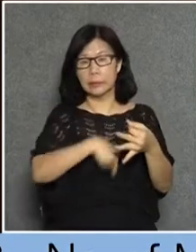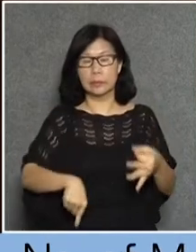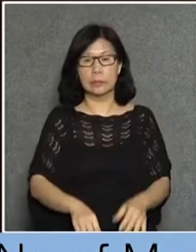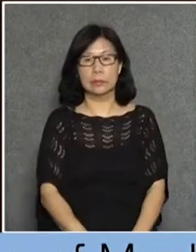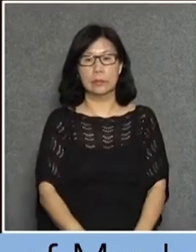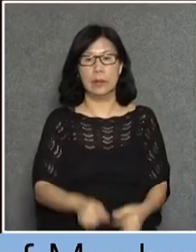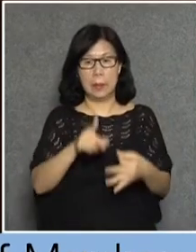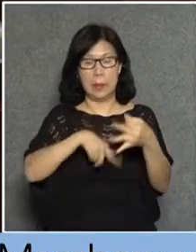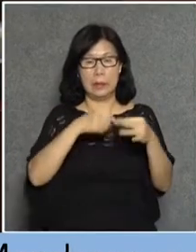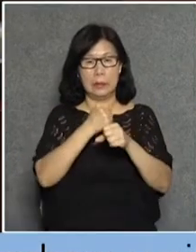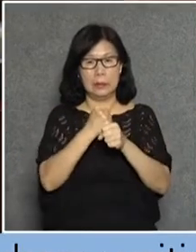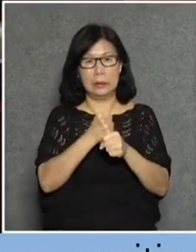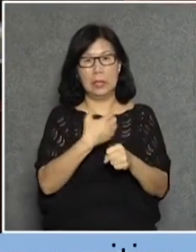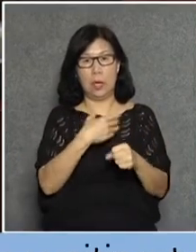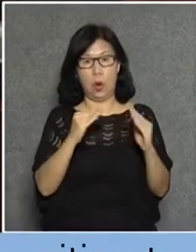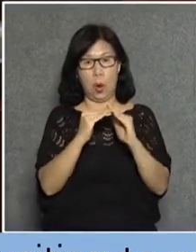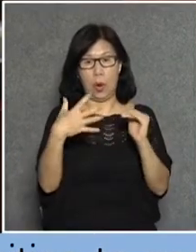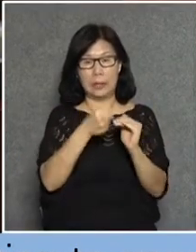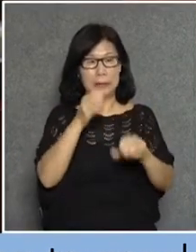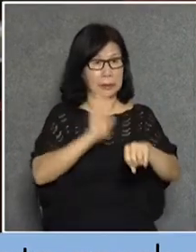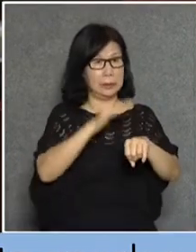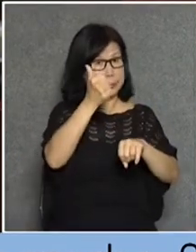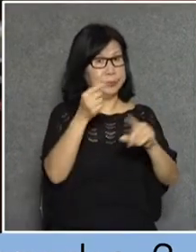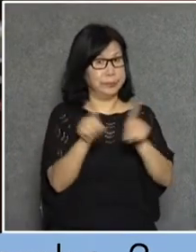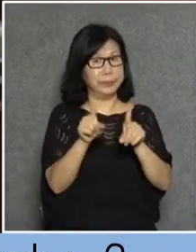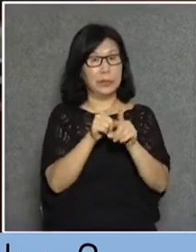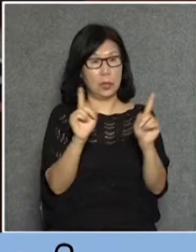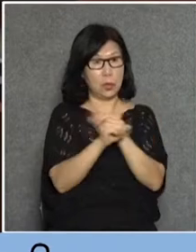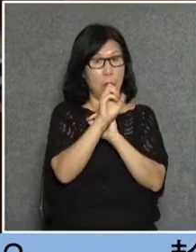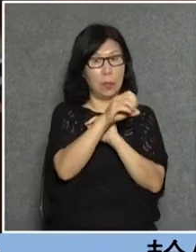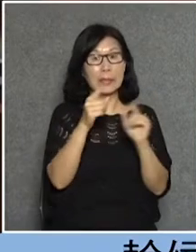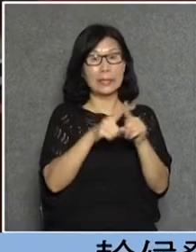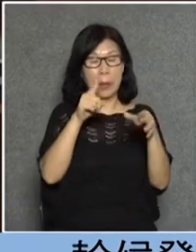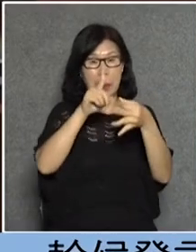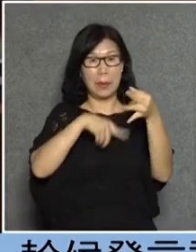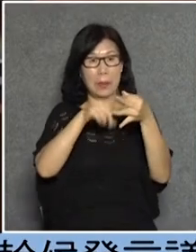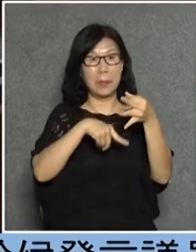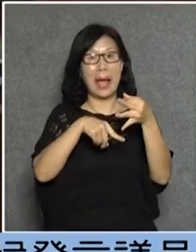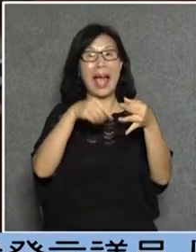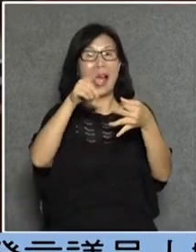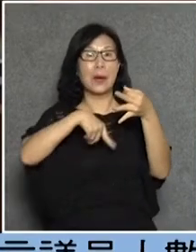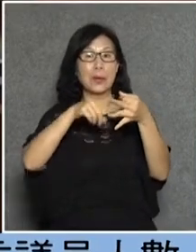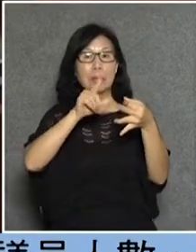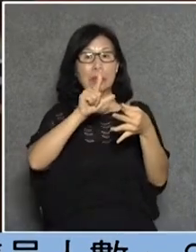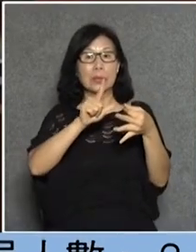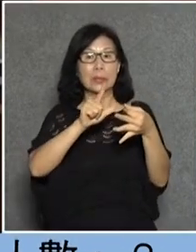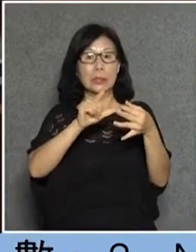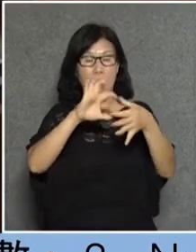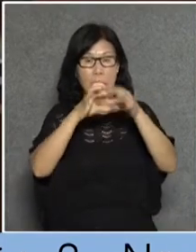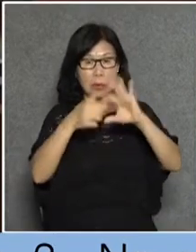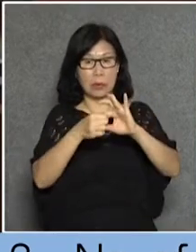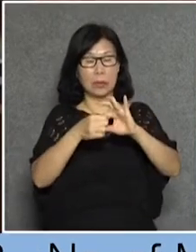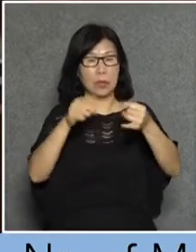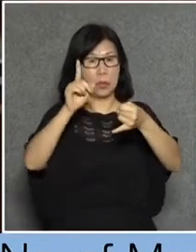马局长，你真系叻啦！我问你呢个奥华纳嘅嘢嘅时候，你完全唔答，到今日